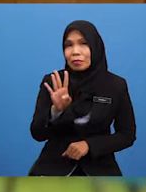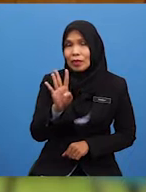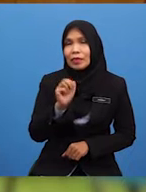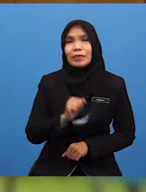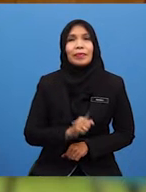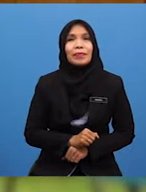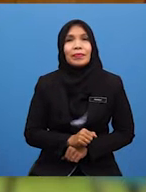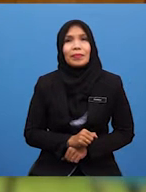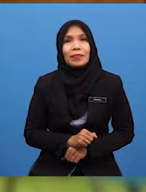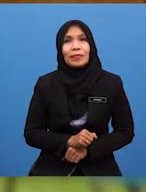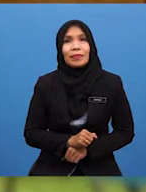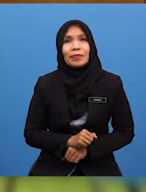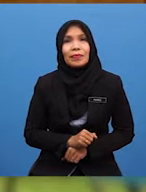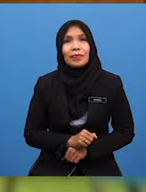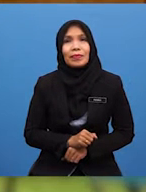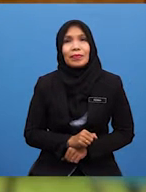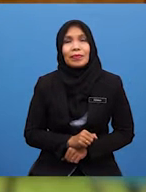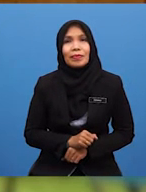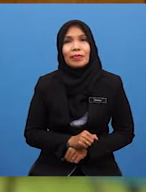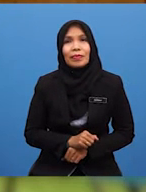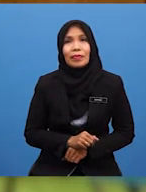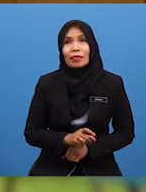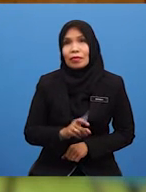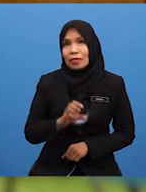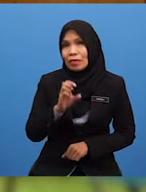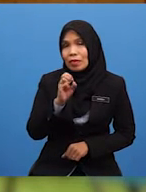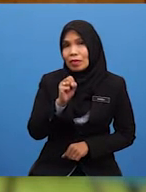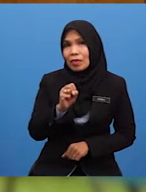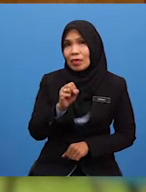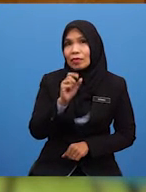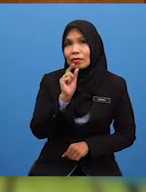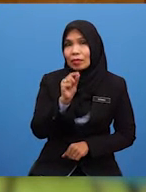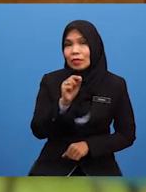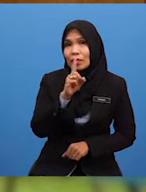1, 3, 4, maka X